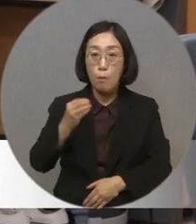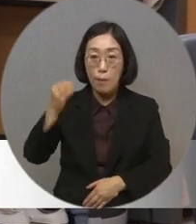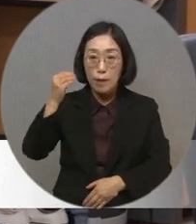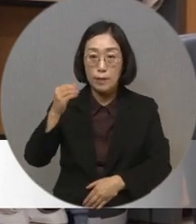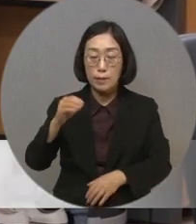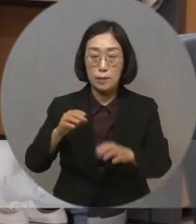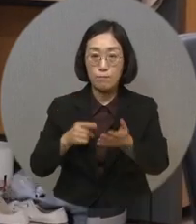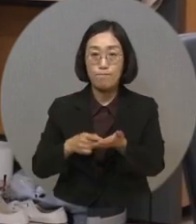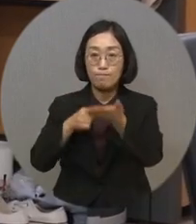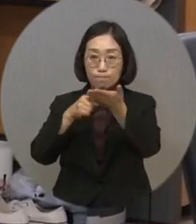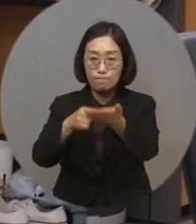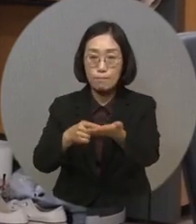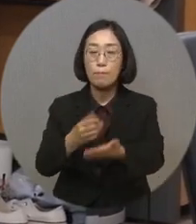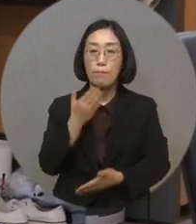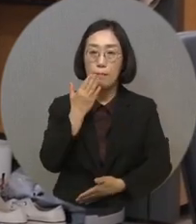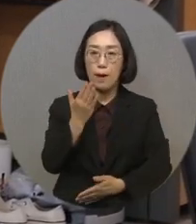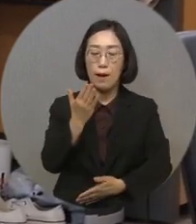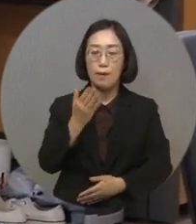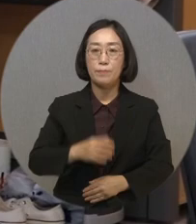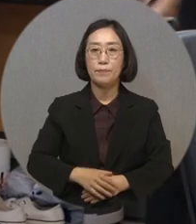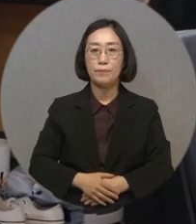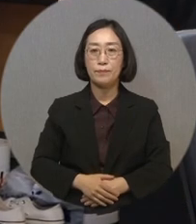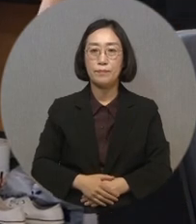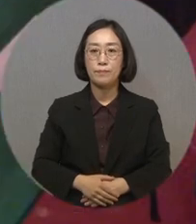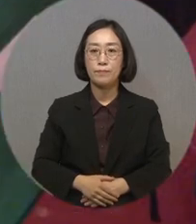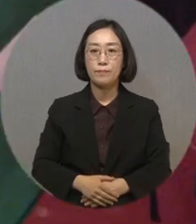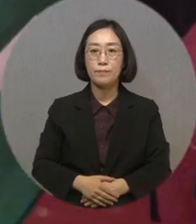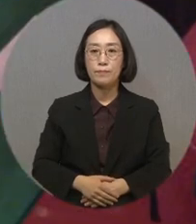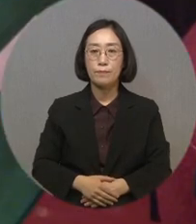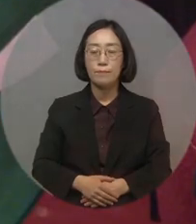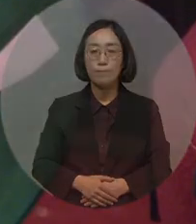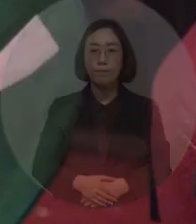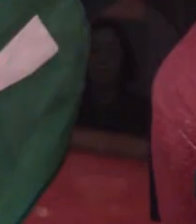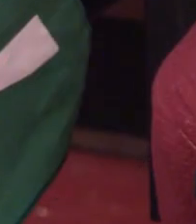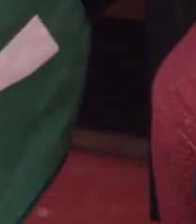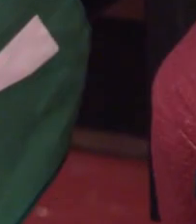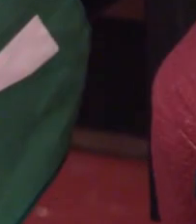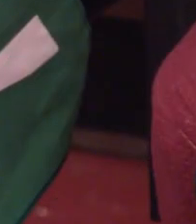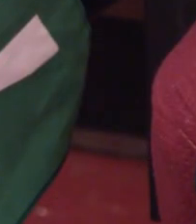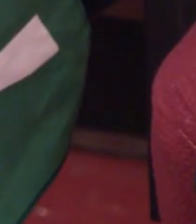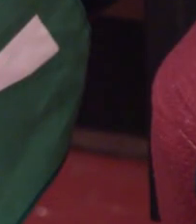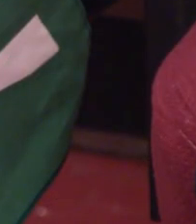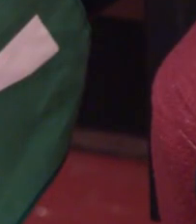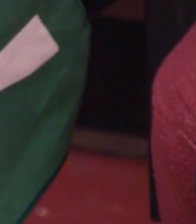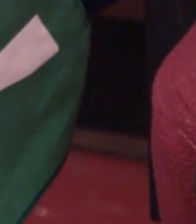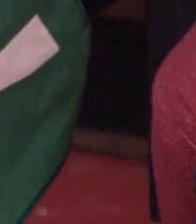통해 비대면으로도 신청할 수 있습니다 복지 tv 뉴스 유젠 있니다